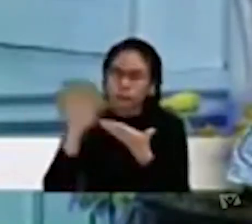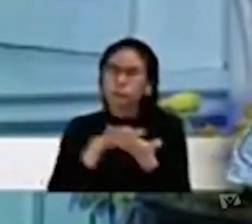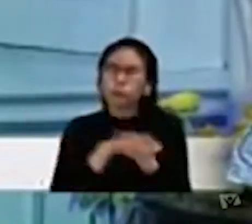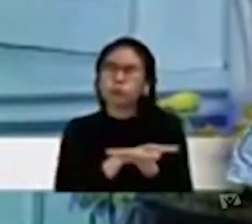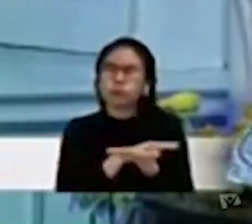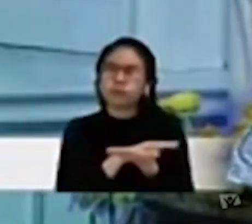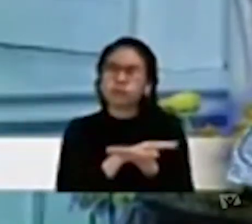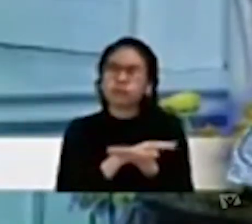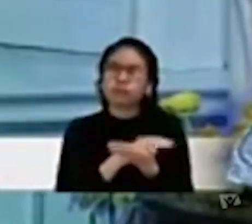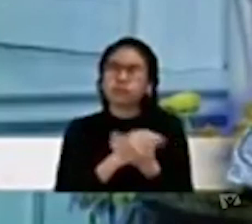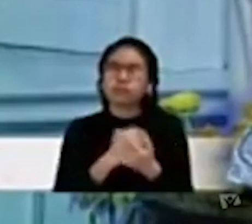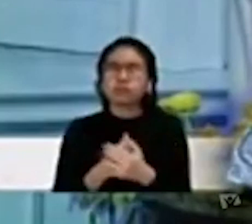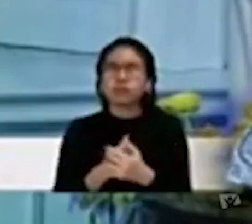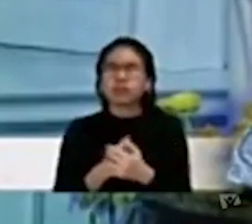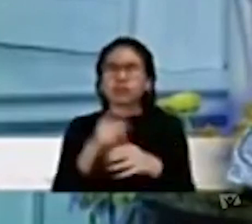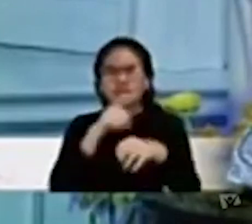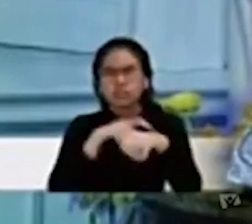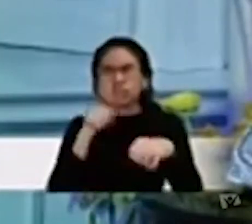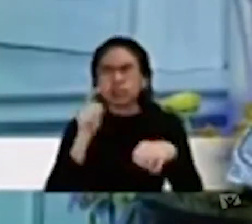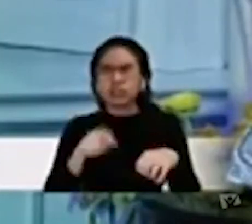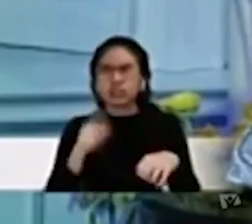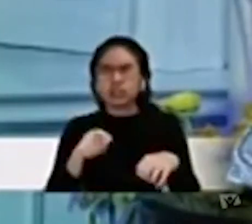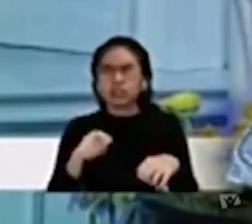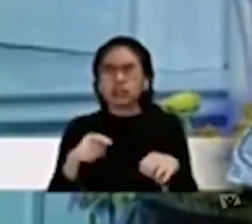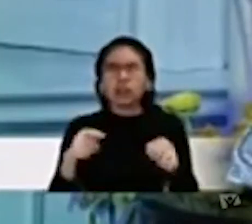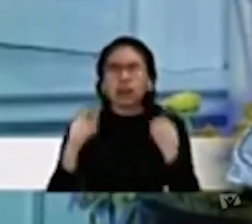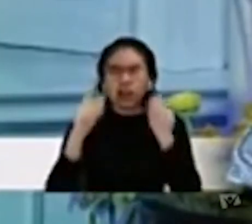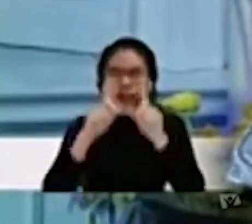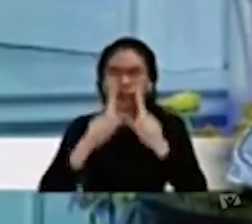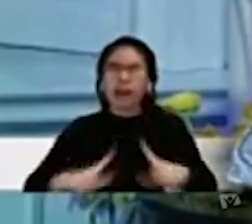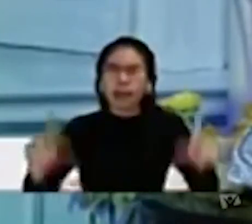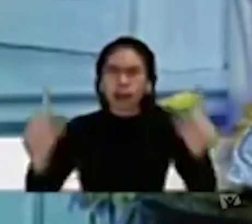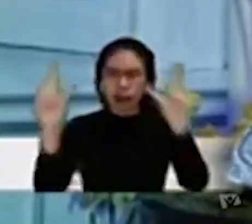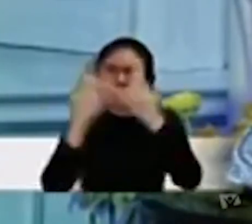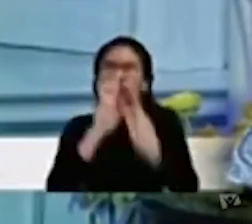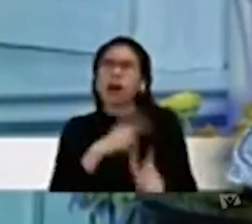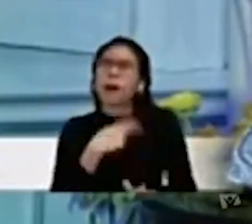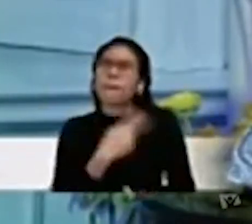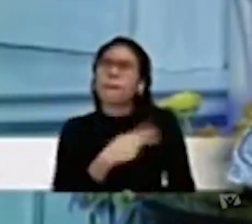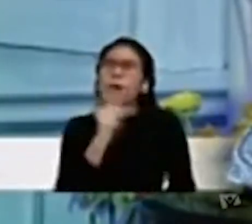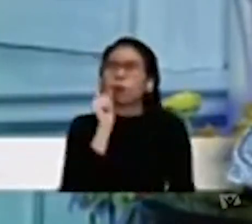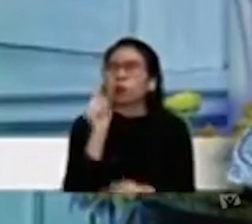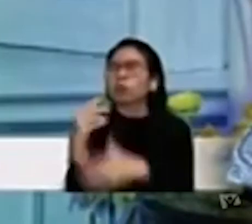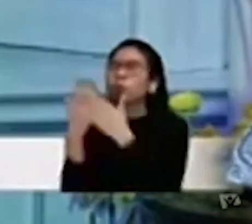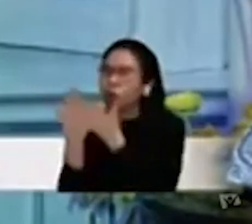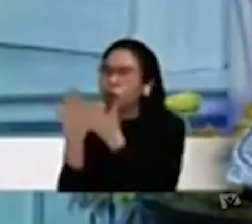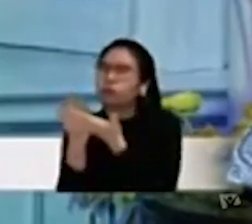Saat ini Tuhan, layakkanlah hamba-Mu ini untuk bermohon kepada-Mu untuk beberapa permohonan.